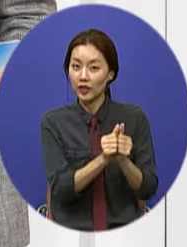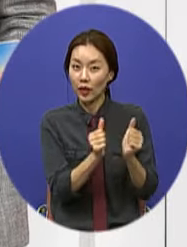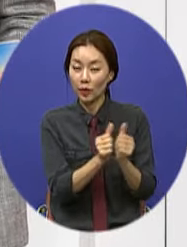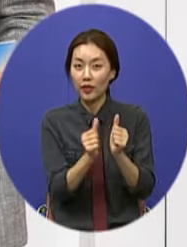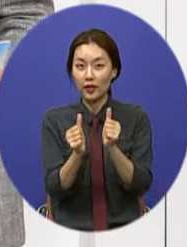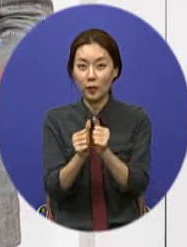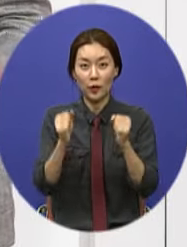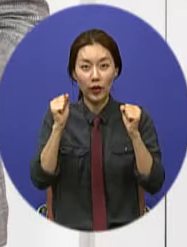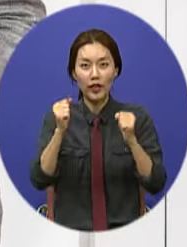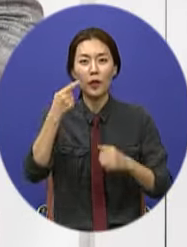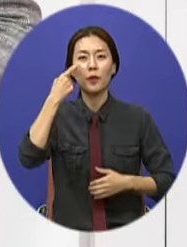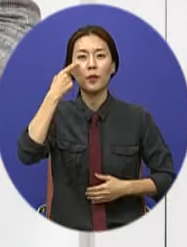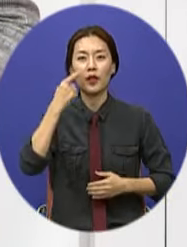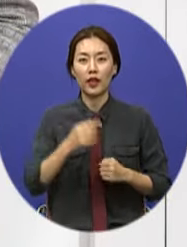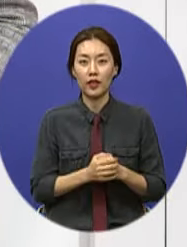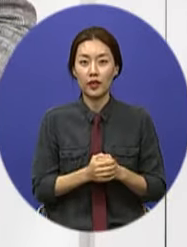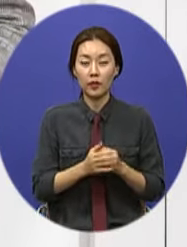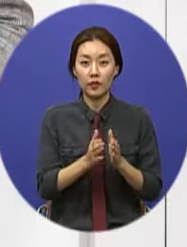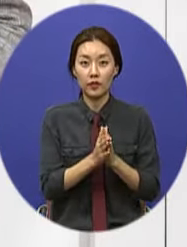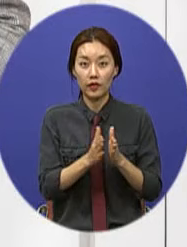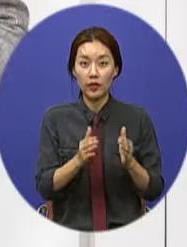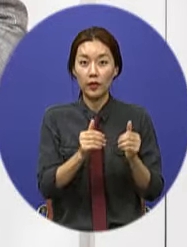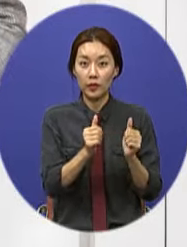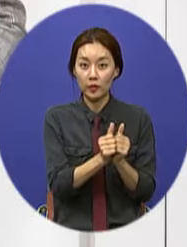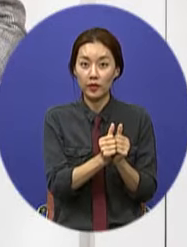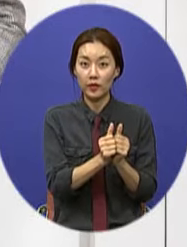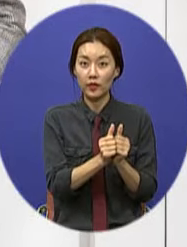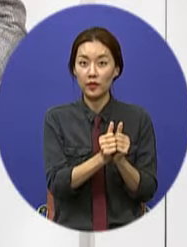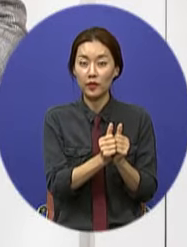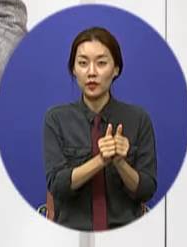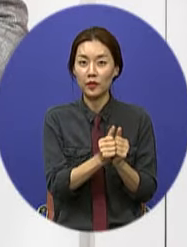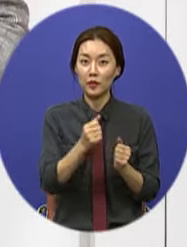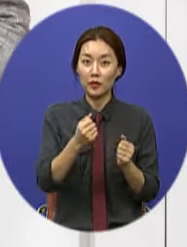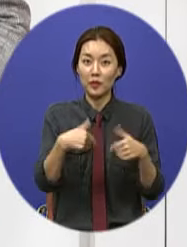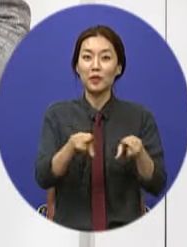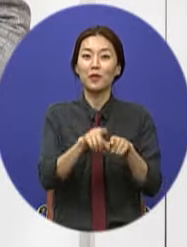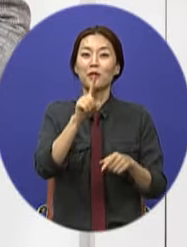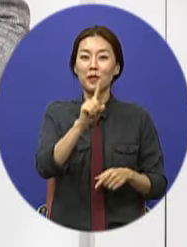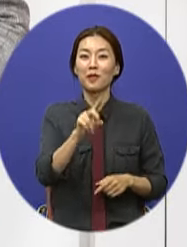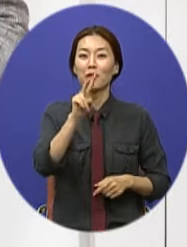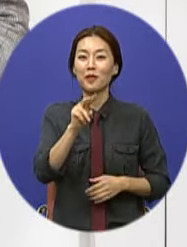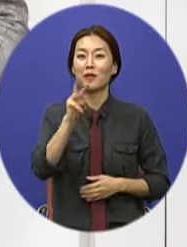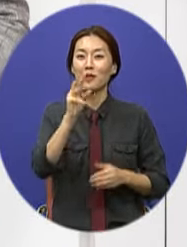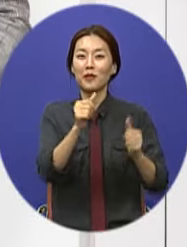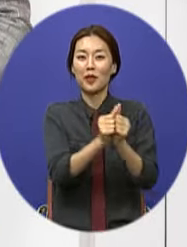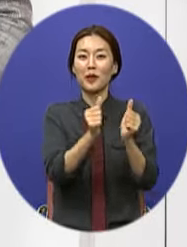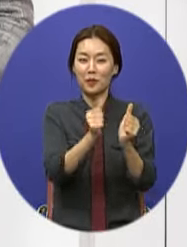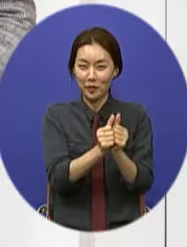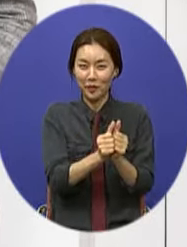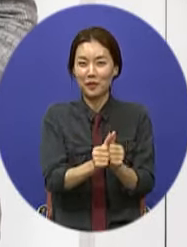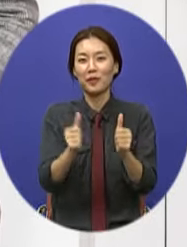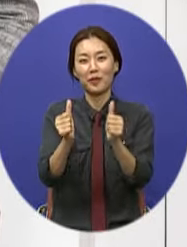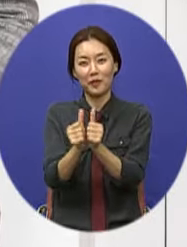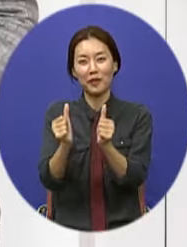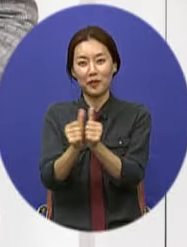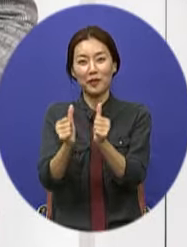이철민 하이팅 하라니까. 이철 같이 하나 둘 셋.